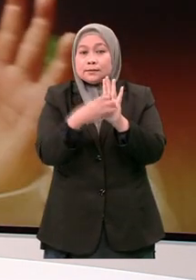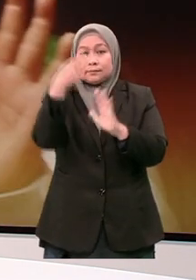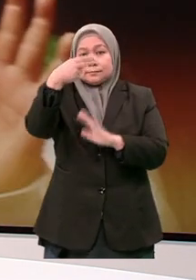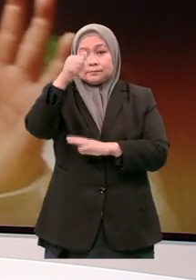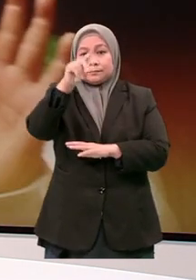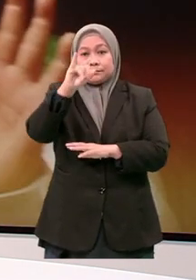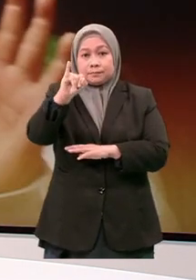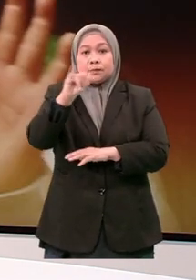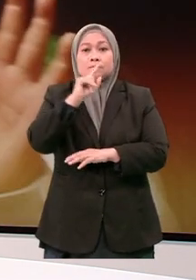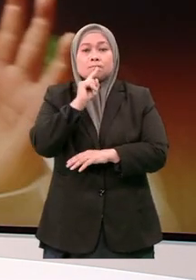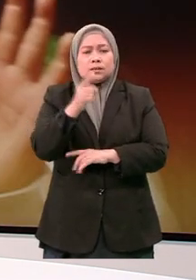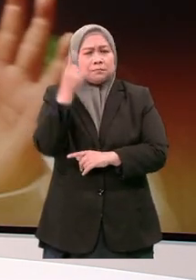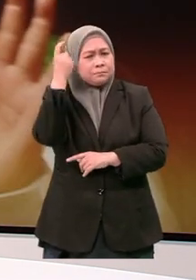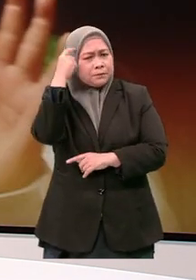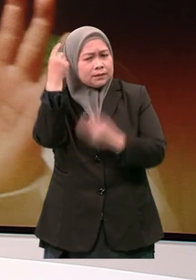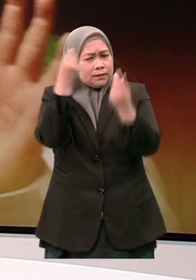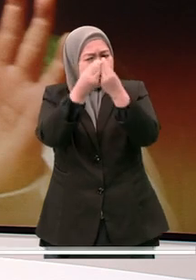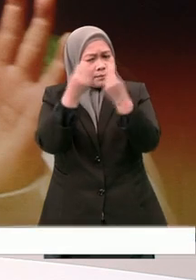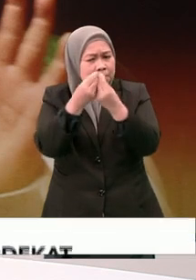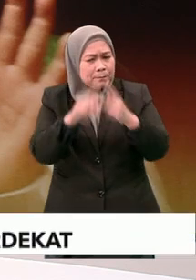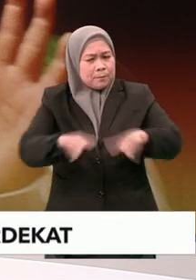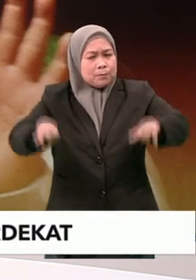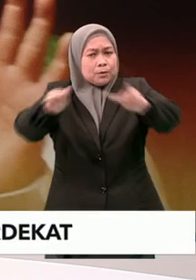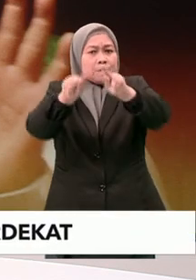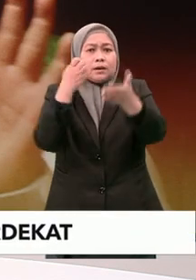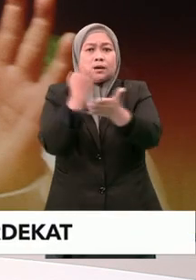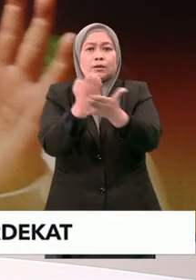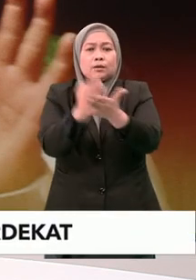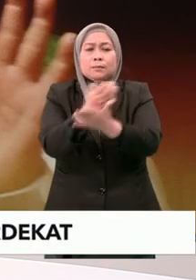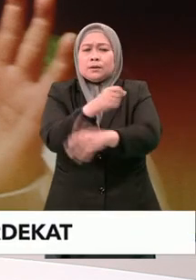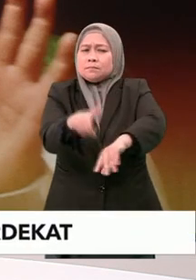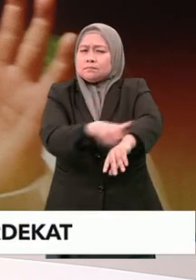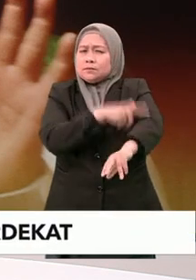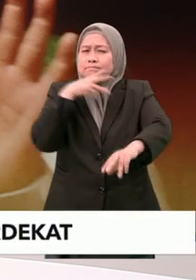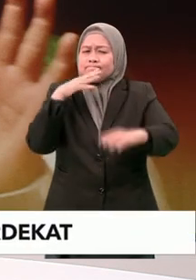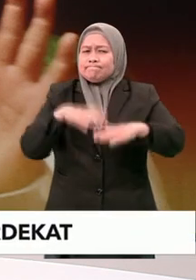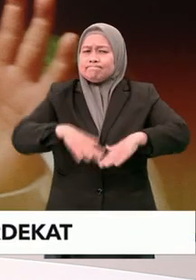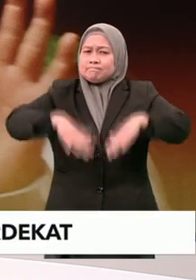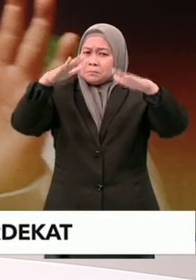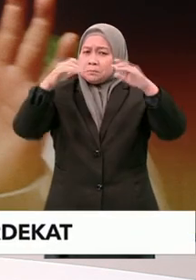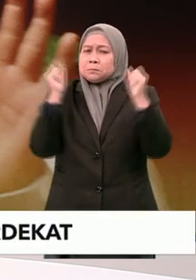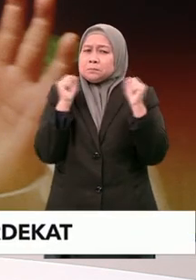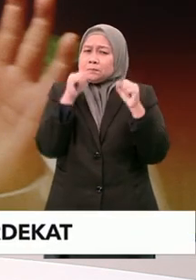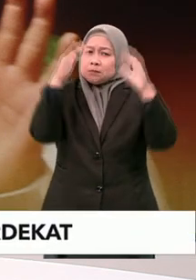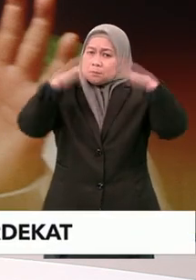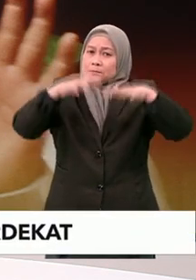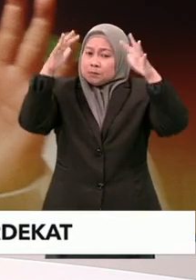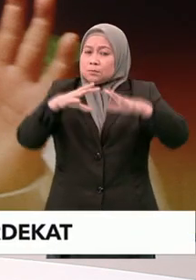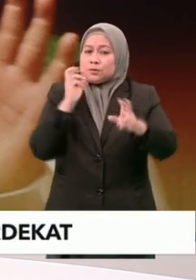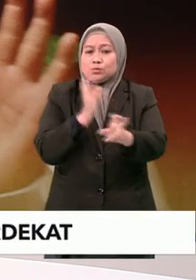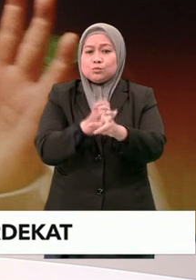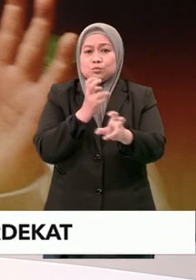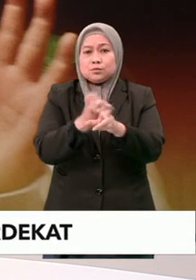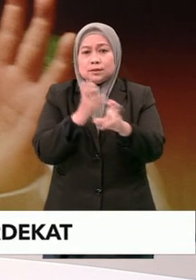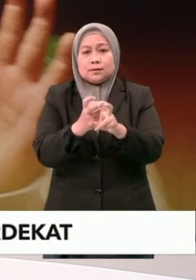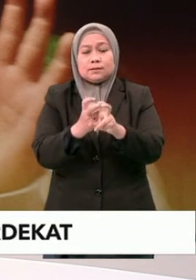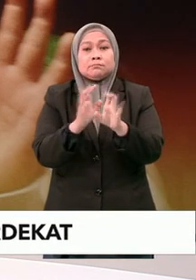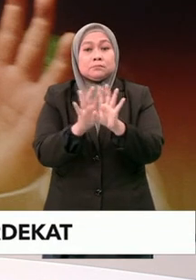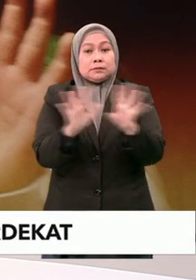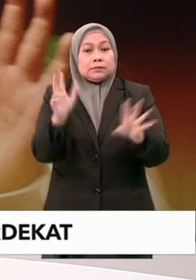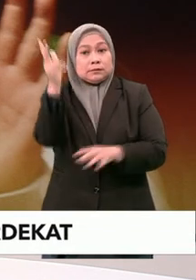Abdul Hadi Awang yang mengambil kierar faktor pemulihan ekonomi dan jangkauan musim tengkujo yang menyukai rakyat serta contoh